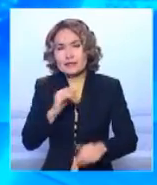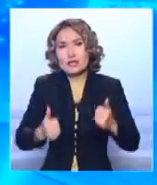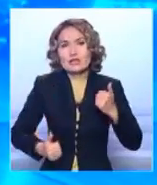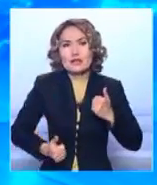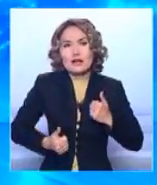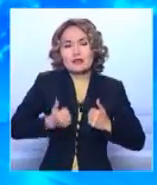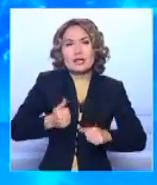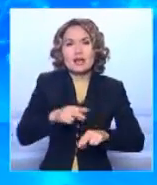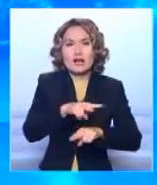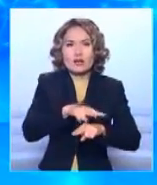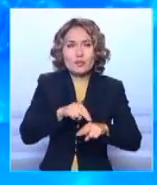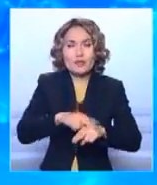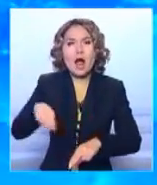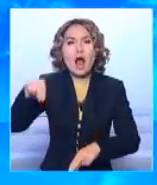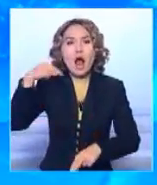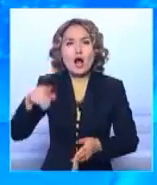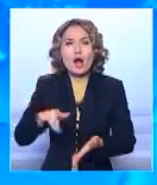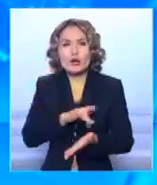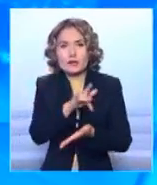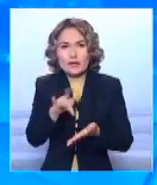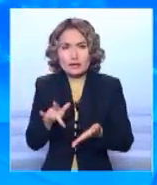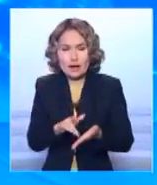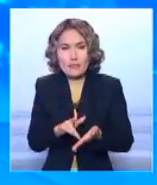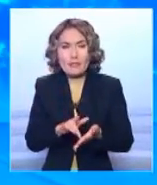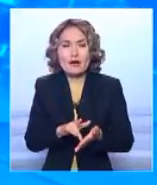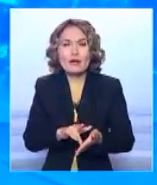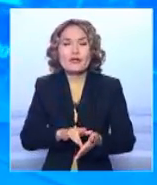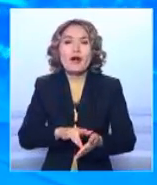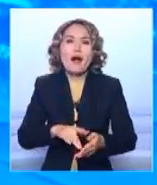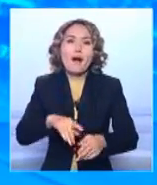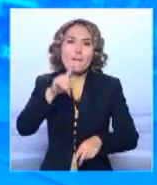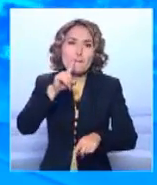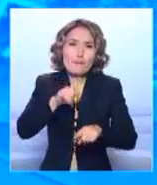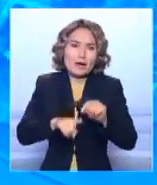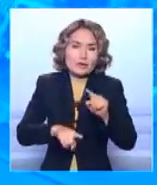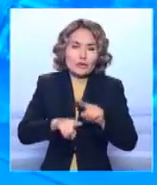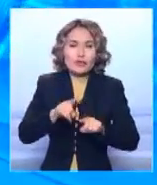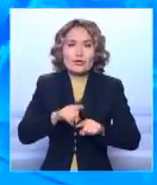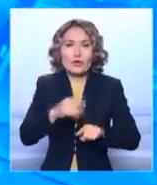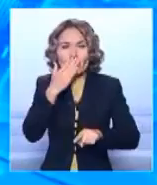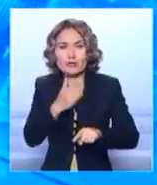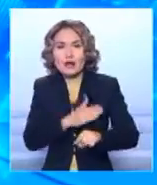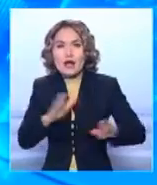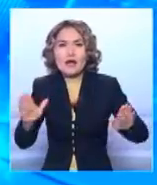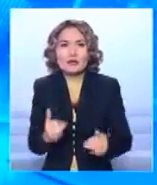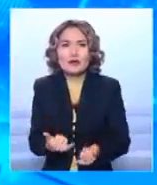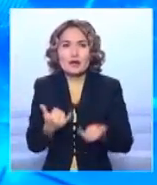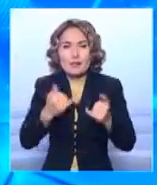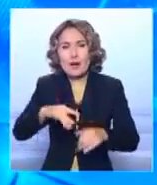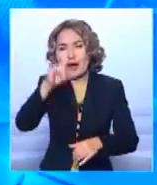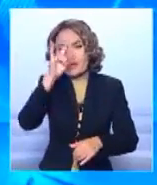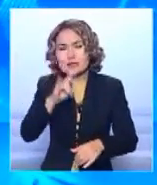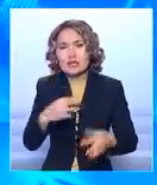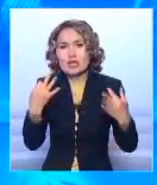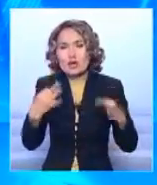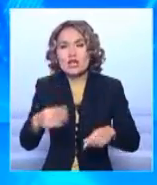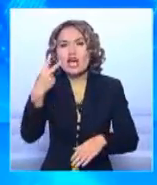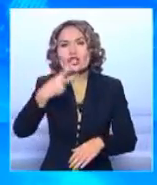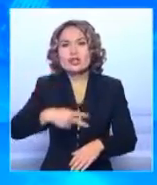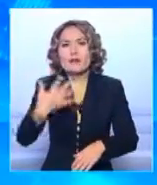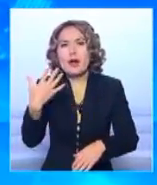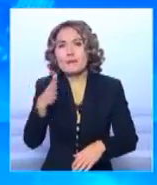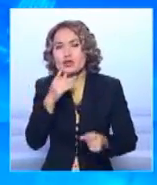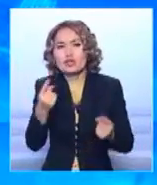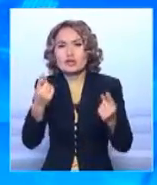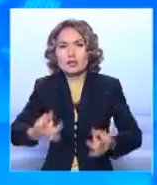Егемендіктің еңселі сақшылары. Ақтөбеде осында атаумен патриоттық әндер байқауы өтті. Ел тәуелсіздігінің 25 жылдығымен Қазақстан халқы